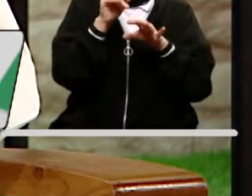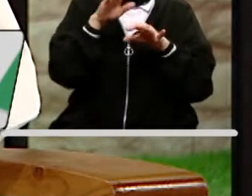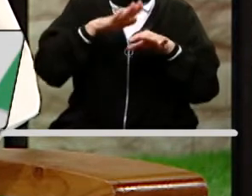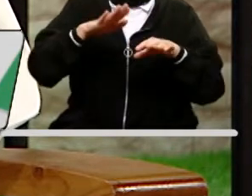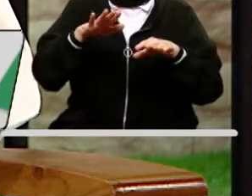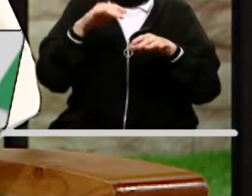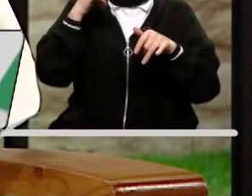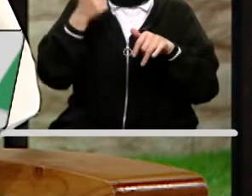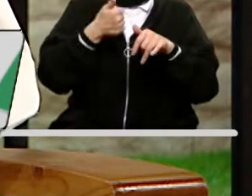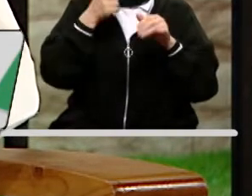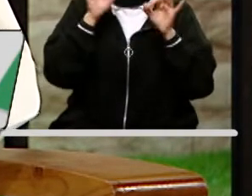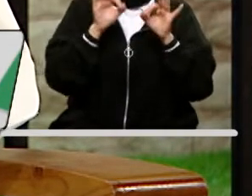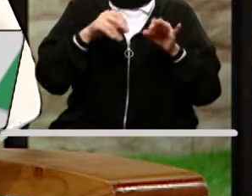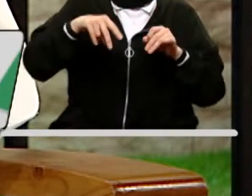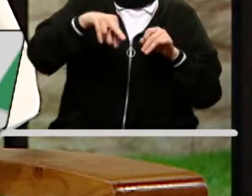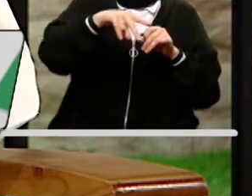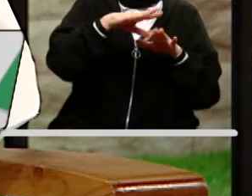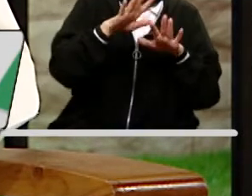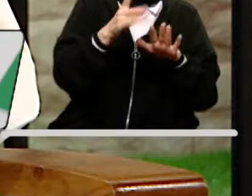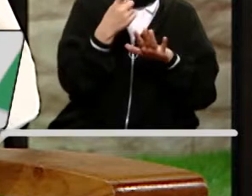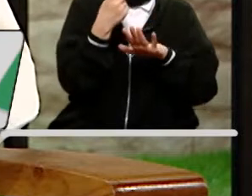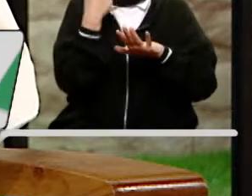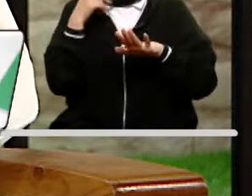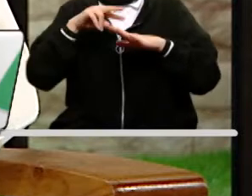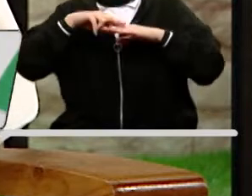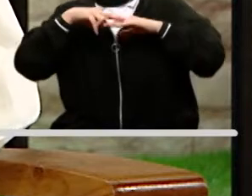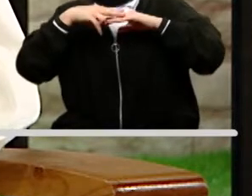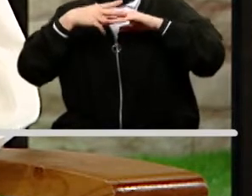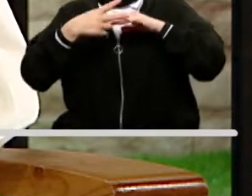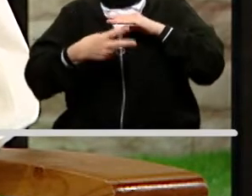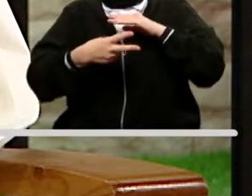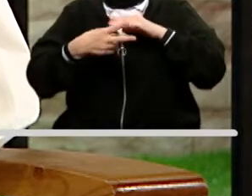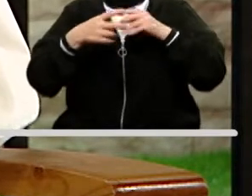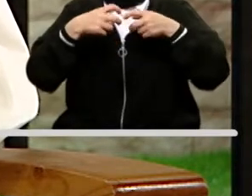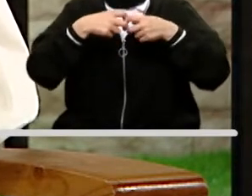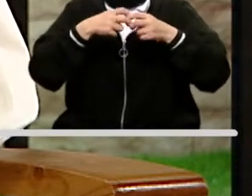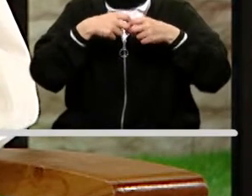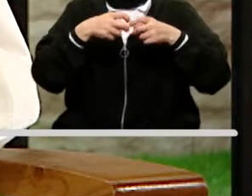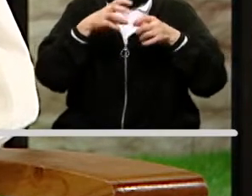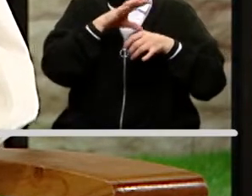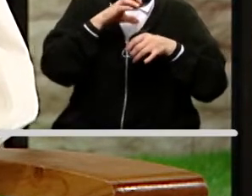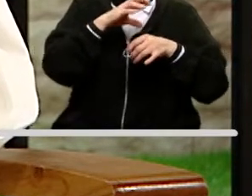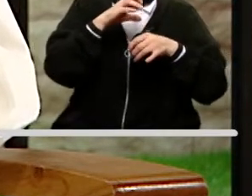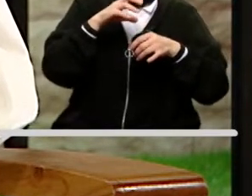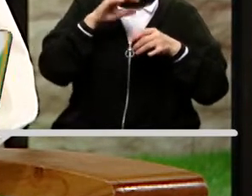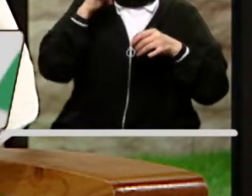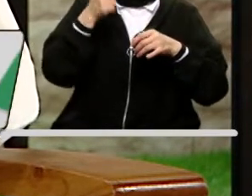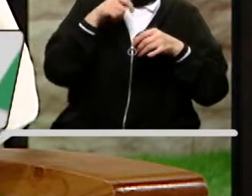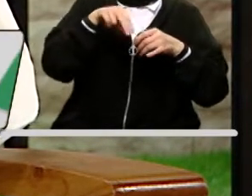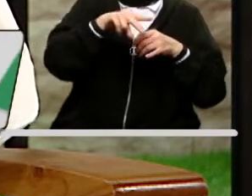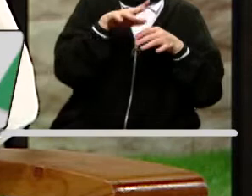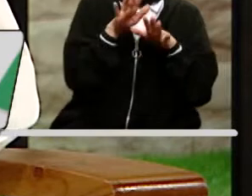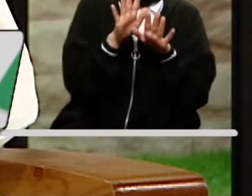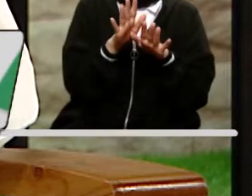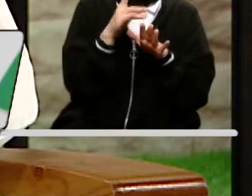yürümeyeceğim, dün düşmüştüm dizim acımıştı bundan vazgeçeceğim demiyor. Tekrar o ilgiyle o merakla keşfetme